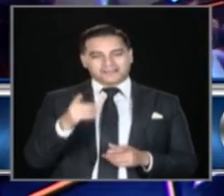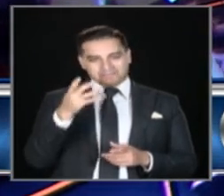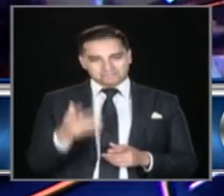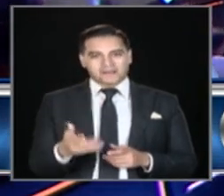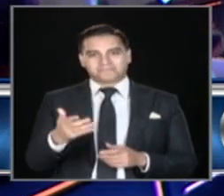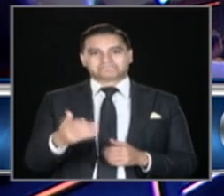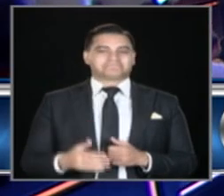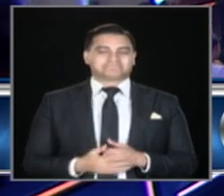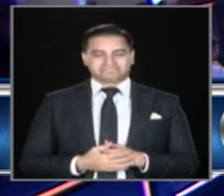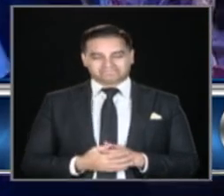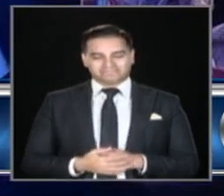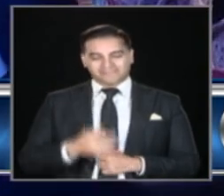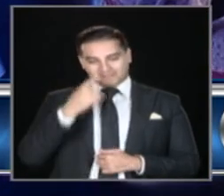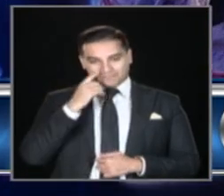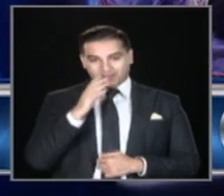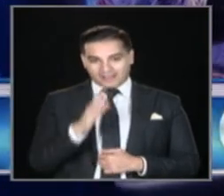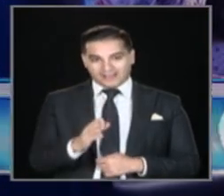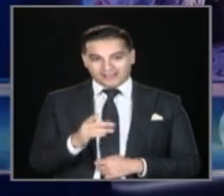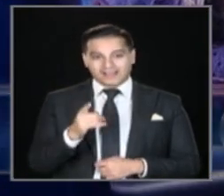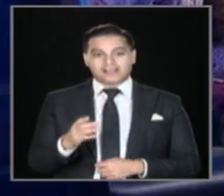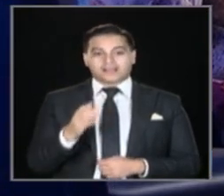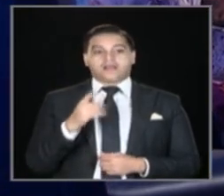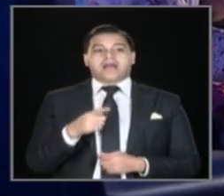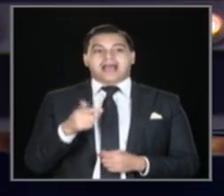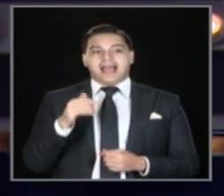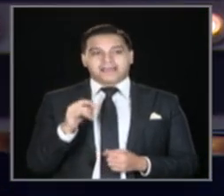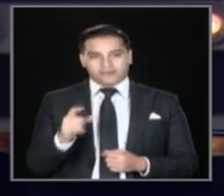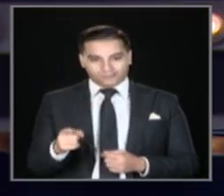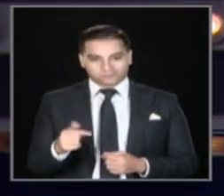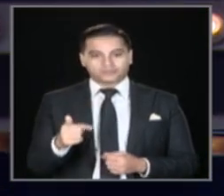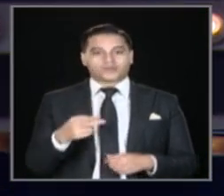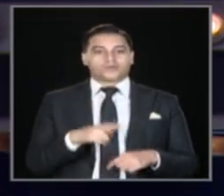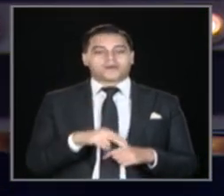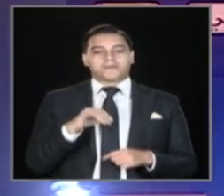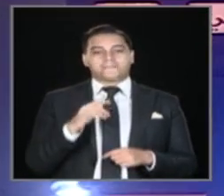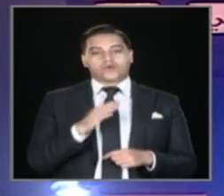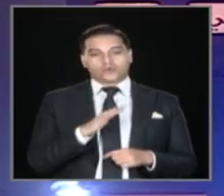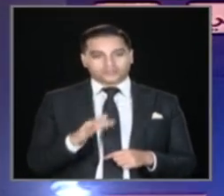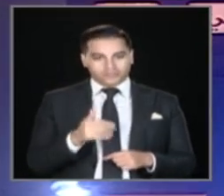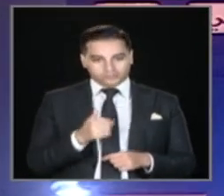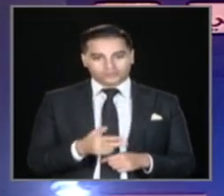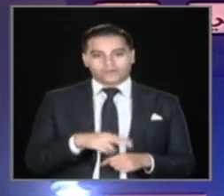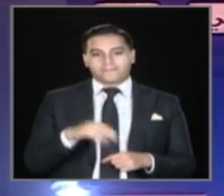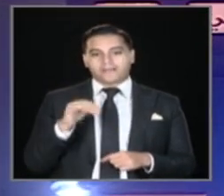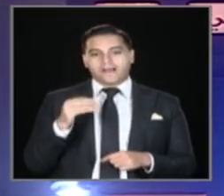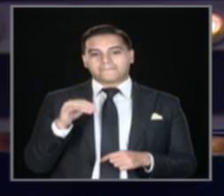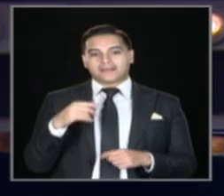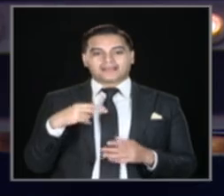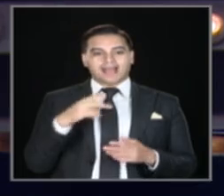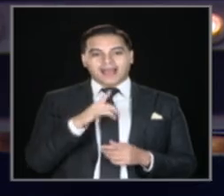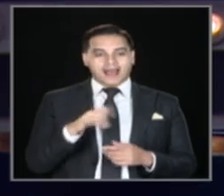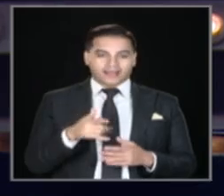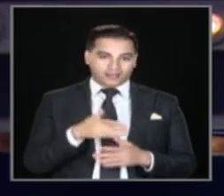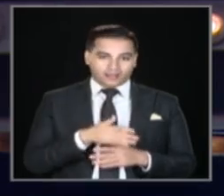صحيحه بص طبعا الاجابه كانت موجوده عند ايمن وموجوده عند مرسي ومحمد يا علي ما ينفعش